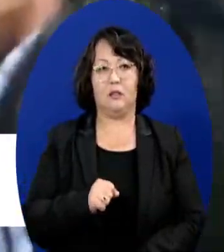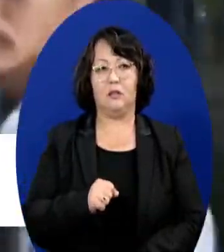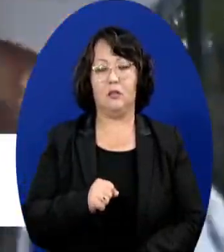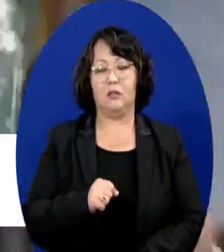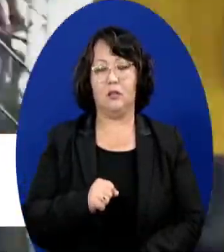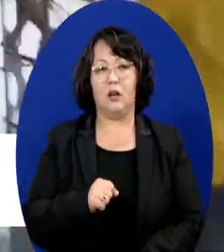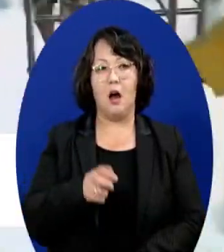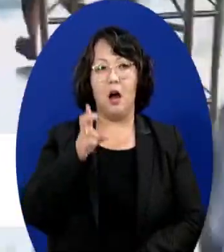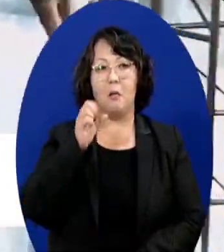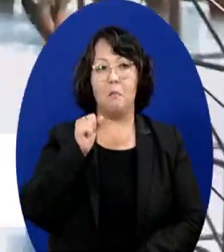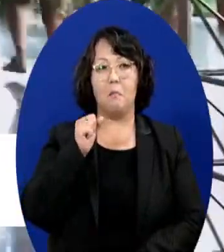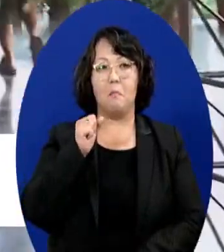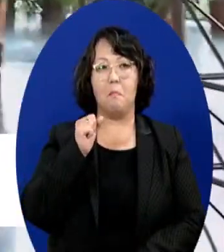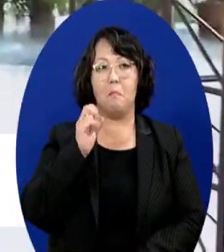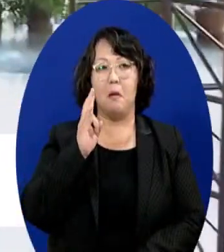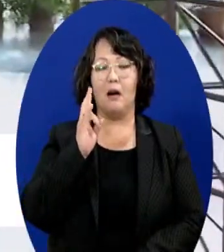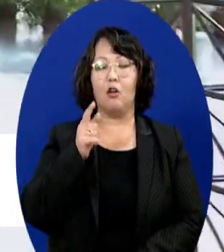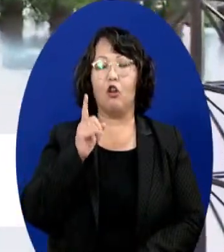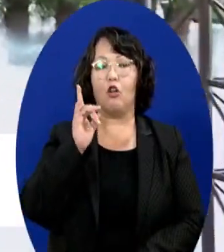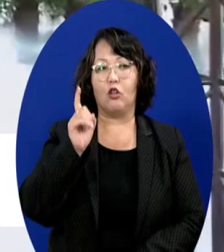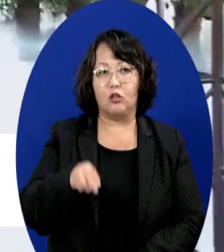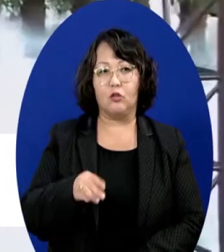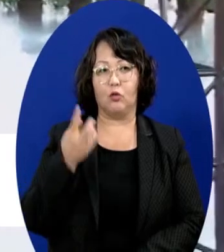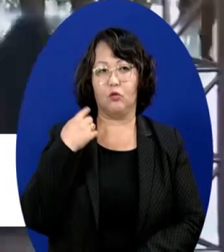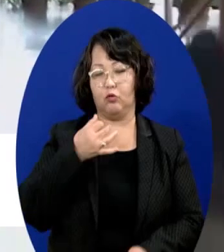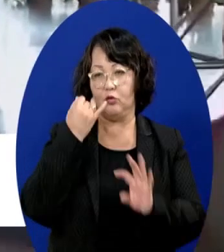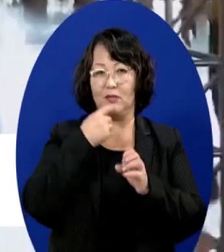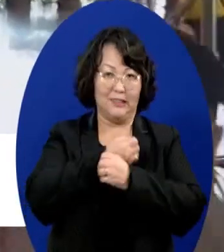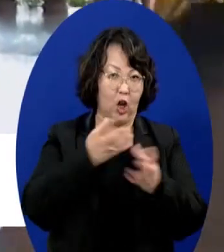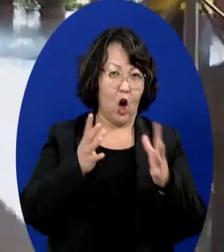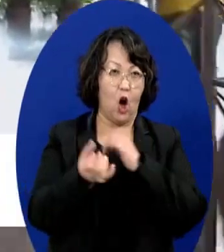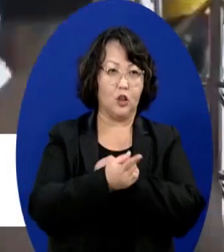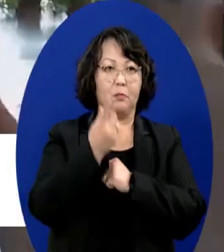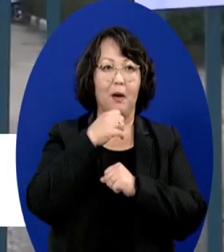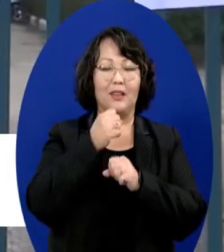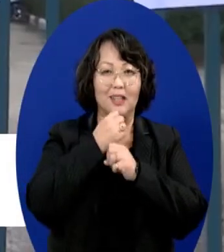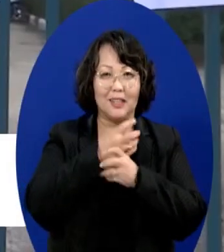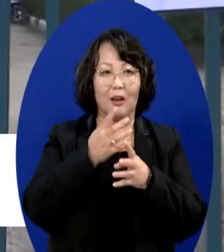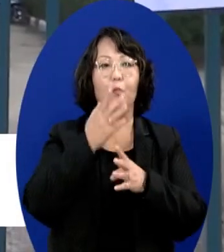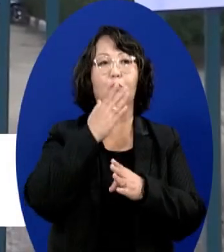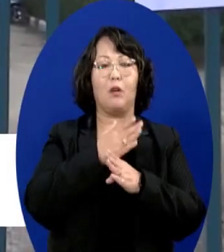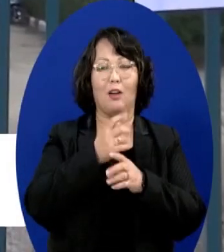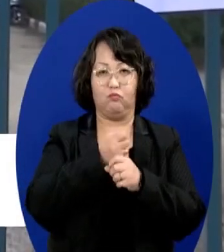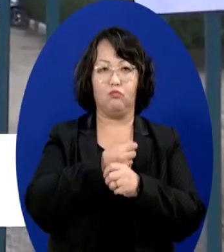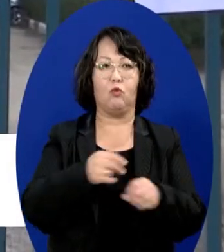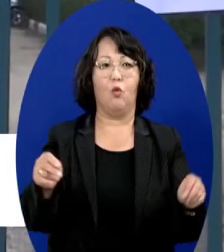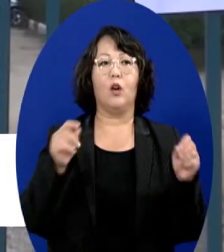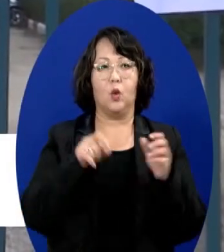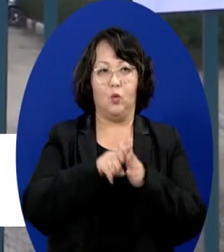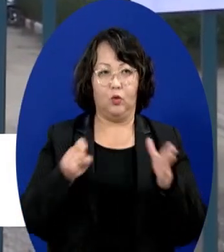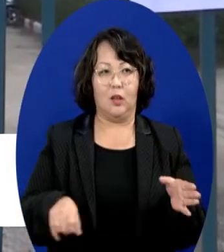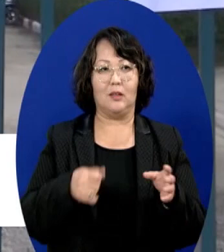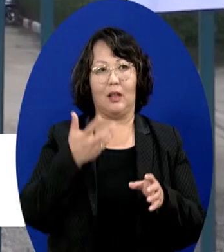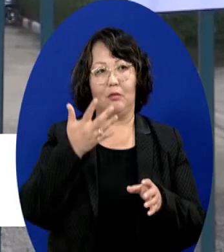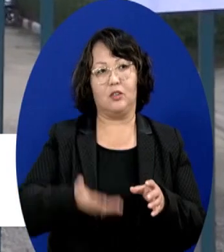Оча Бангкок хотод өнгөрсөн 7 хоног зарлагдсан онц байдлыг цоцолж байгаагаа мэдээлжээ. Энэхүү онц байдлын хугацаанд 5-аас